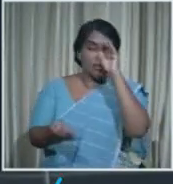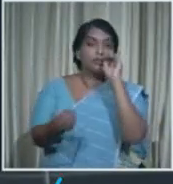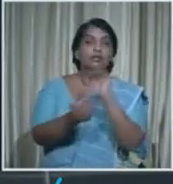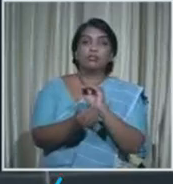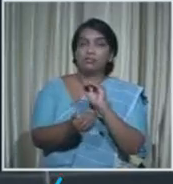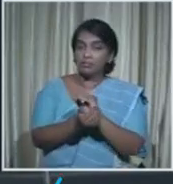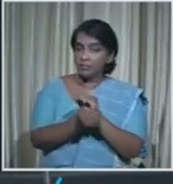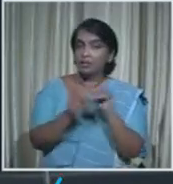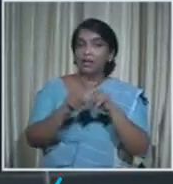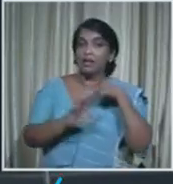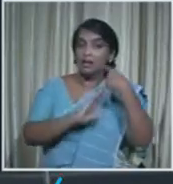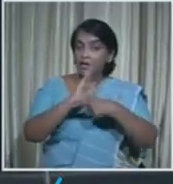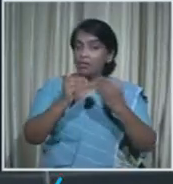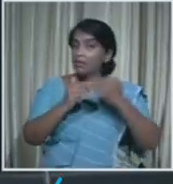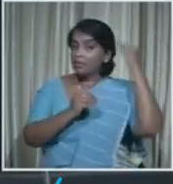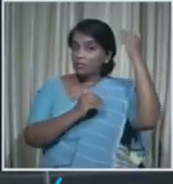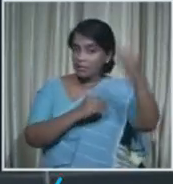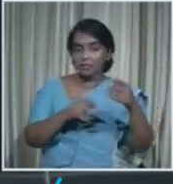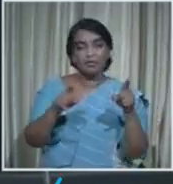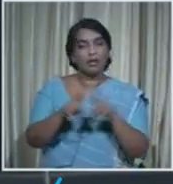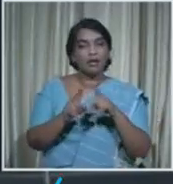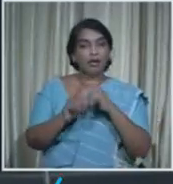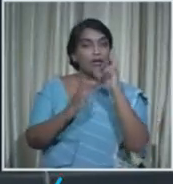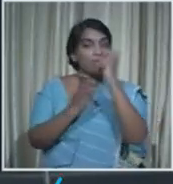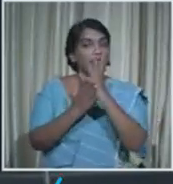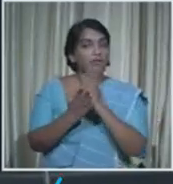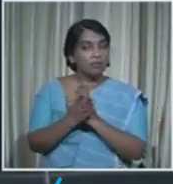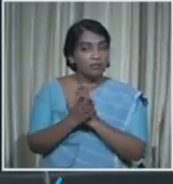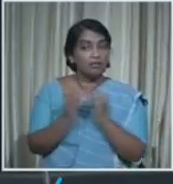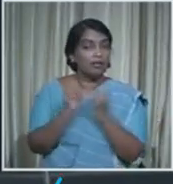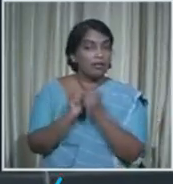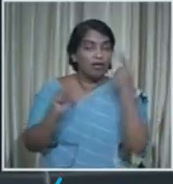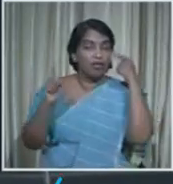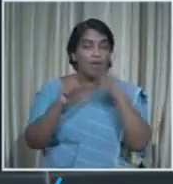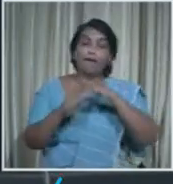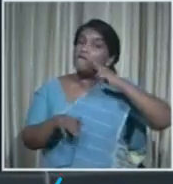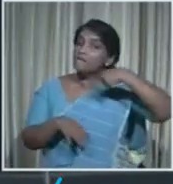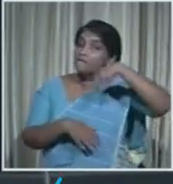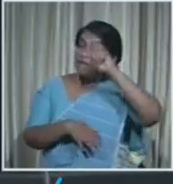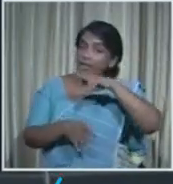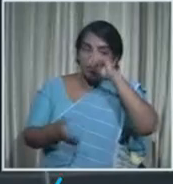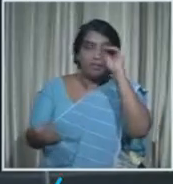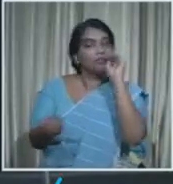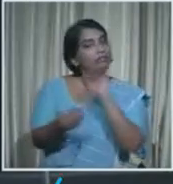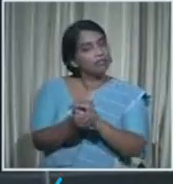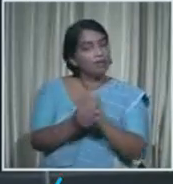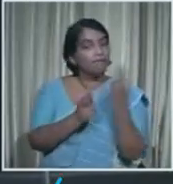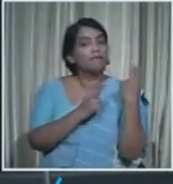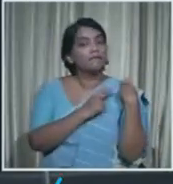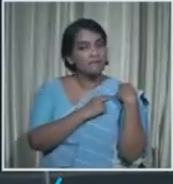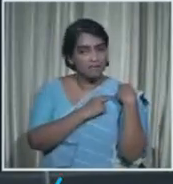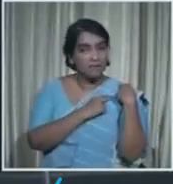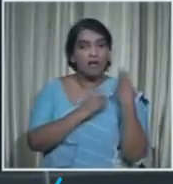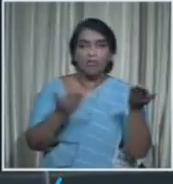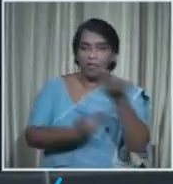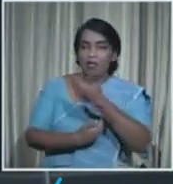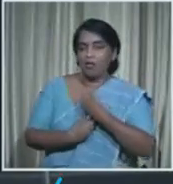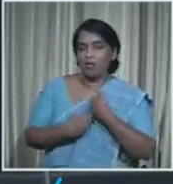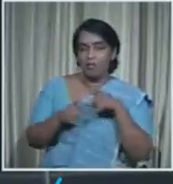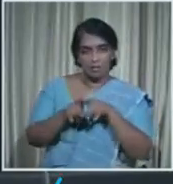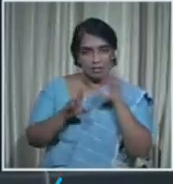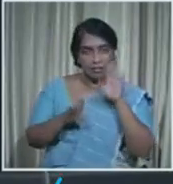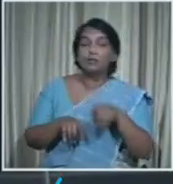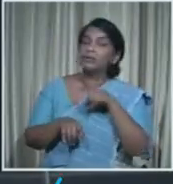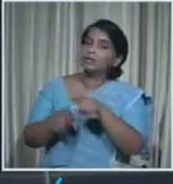ගැනීම සහ රටේ ඉදිරියටත් මේ ව්‍යවස්ථාදායකය කෙරෙහි තියෙන විශ්වාසය ආරක්ෂා කර ගැනීමේ වගකීම අපි හැමෝටම තියෙනවා.